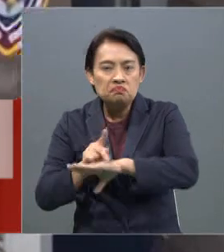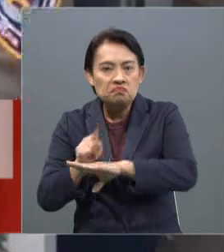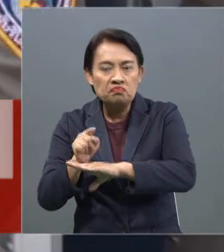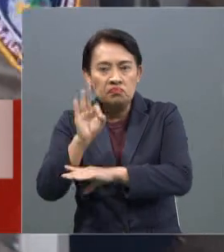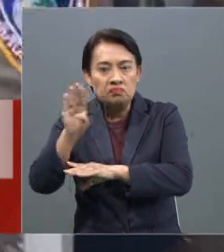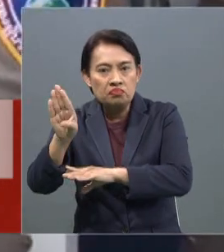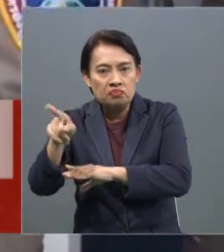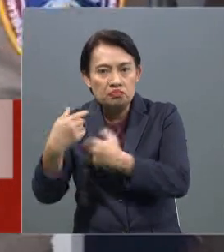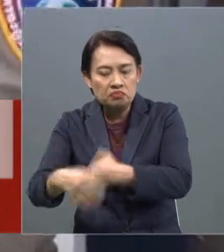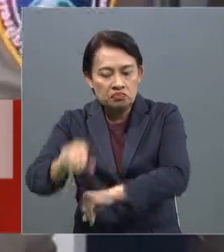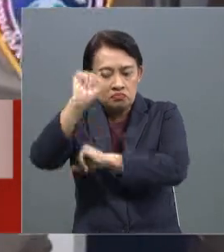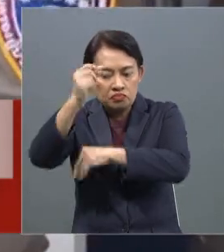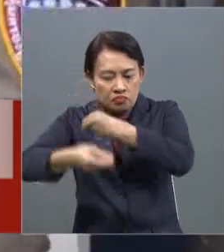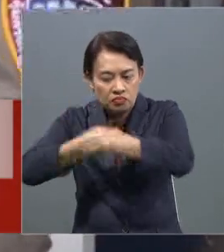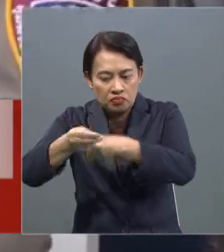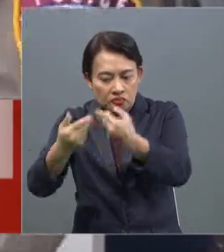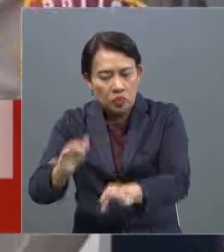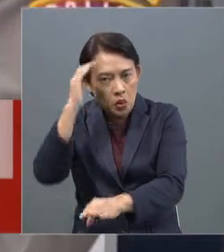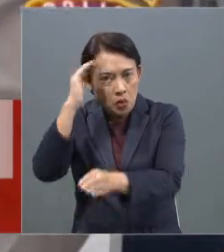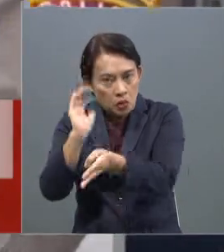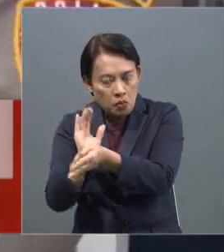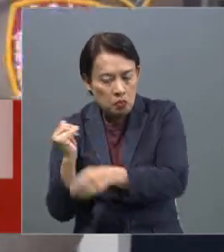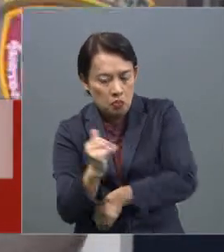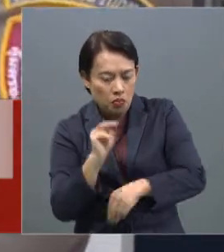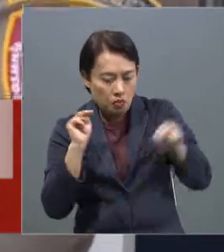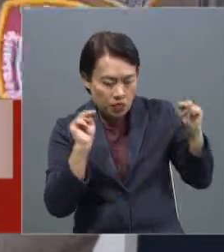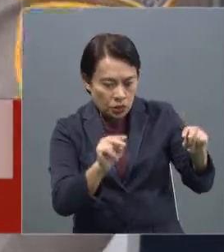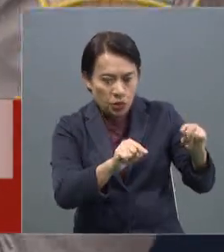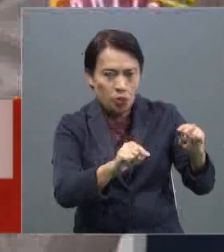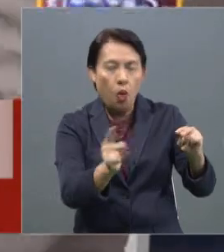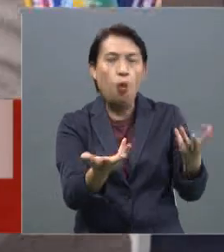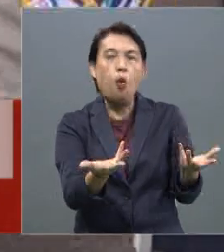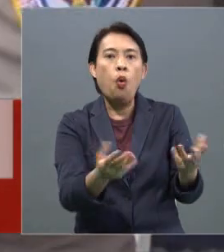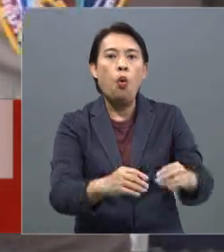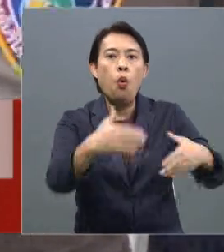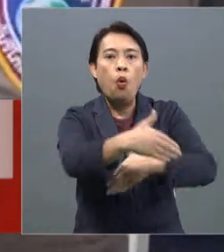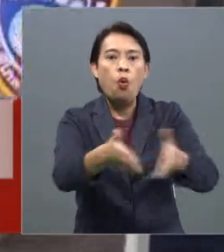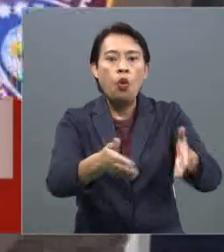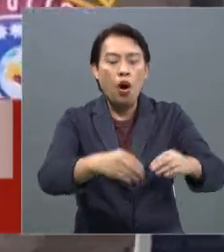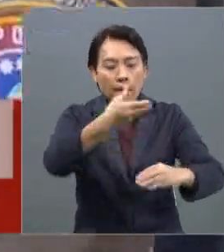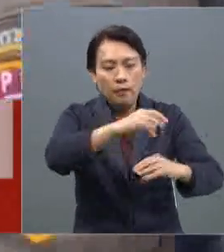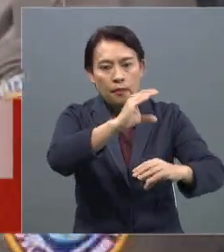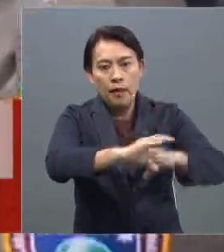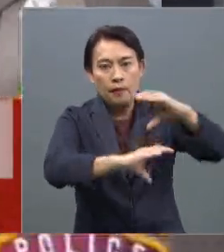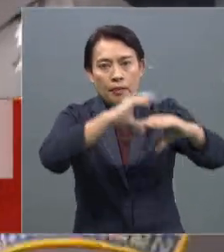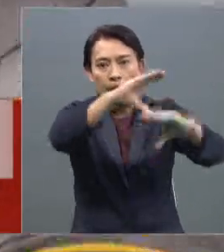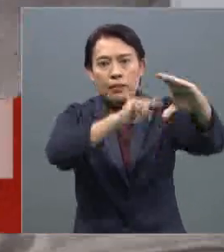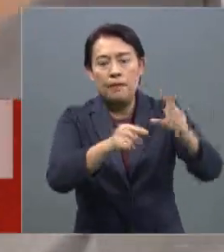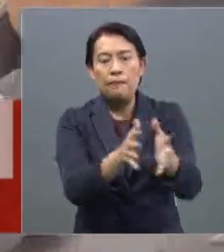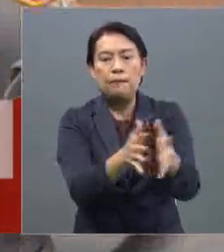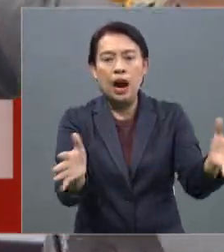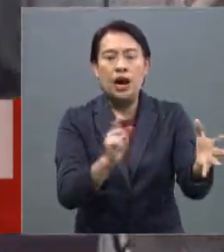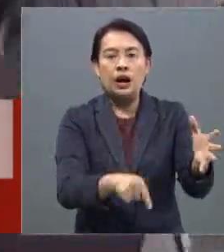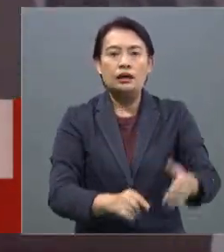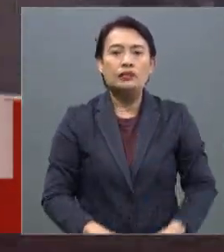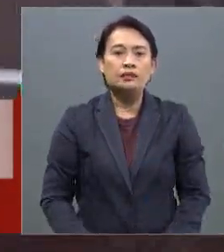แบบนี้จากการไปตรวจสอบก็อย่างที่คุณผู้ชมเห็นไม่รู้กี่กล่องนะคะไม่รู้กี่ลังที่ตั้งโชว์อยู่แบบนี้แล้วก็